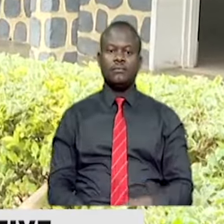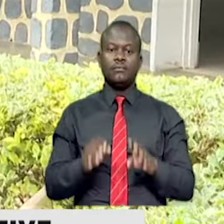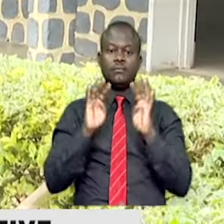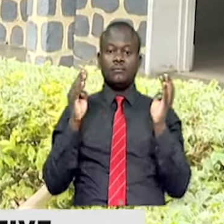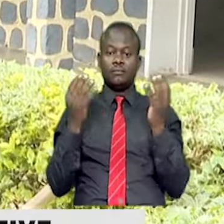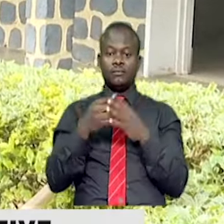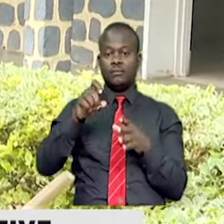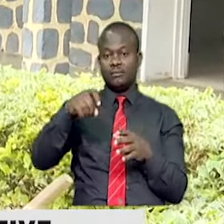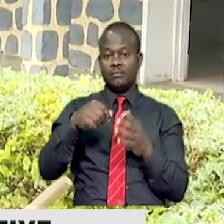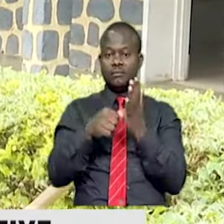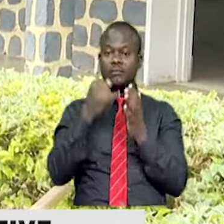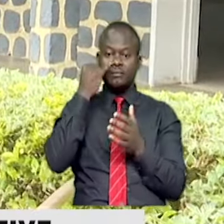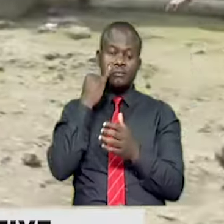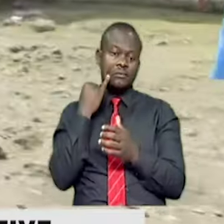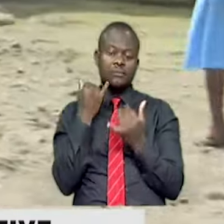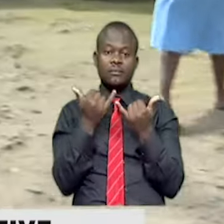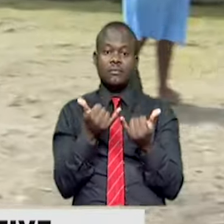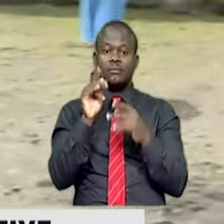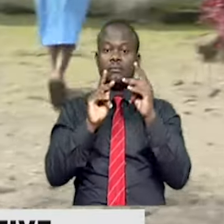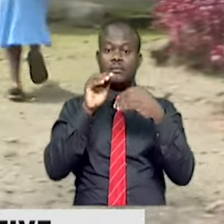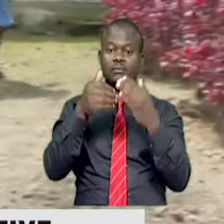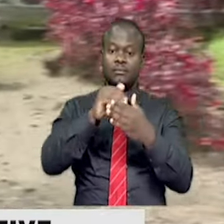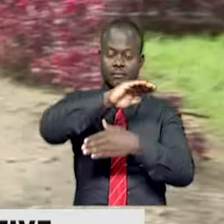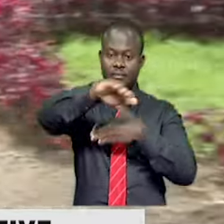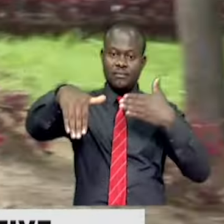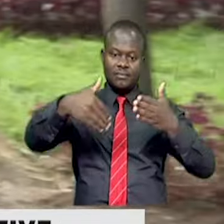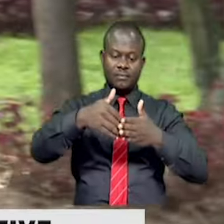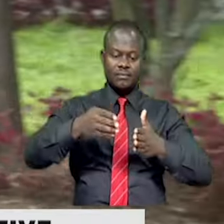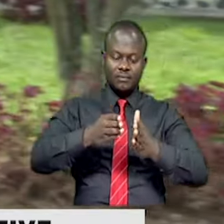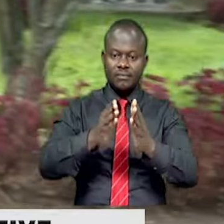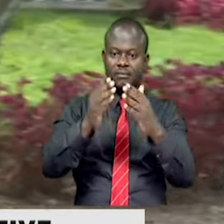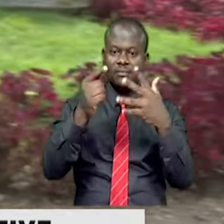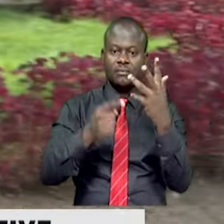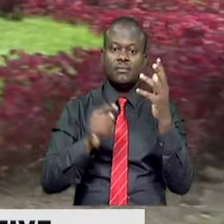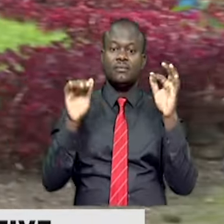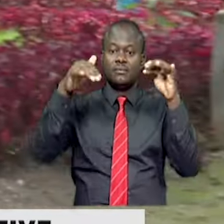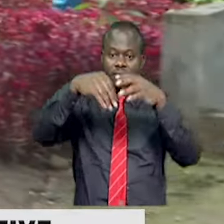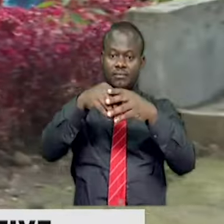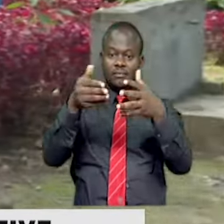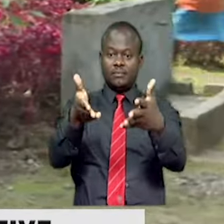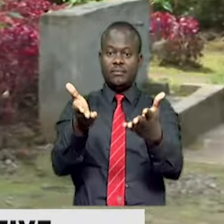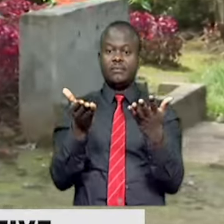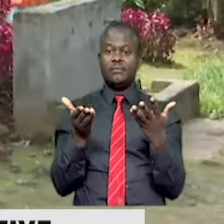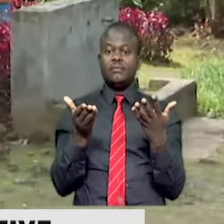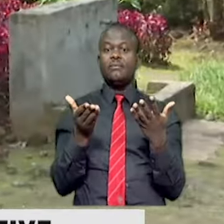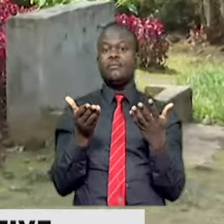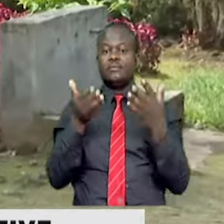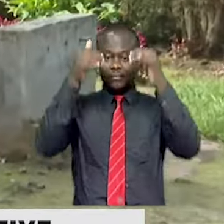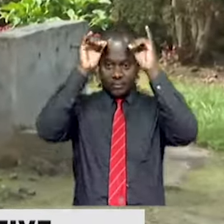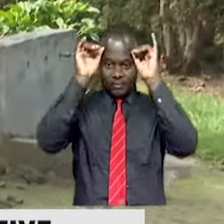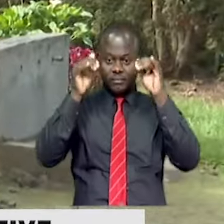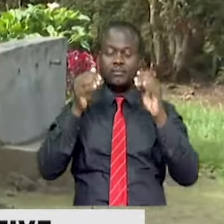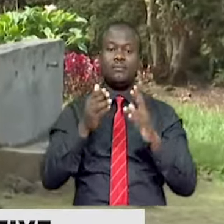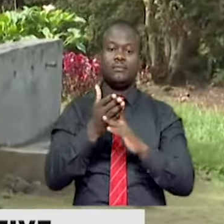ni ikibazo pe none nk'ubu nk'abari abaturanyi bose inzira nahangaha abariremye bose nahangaha aba inka zose